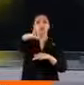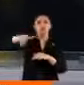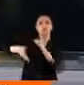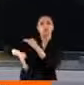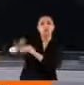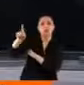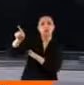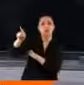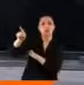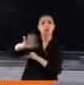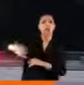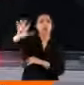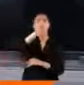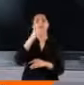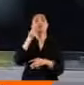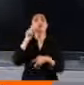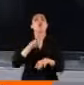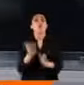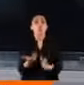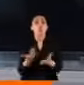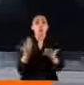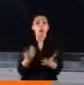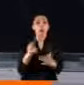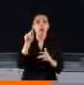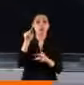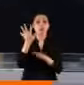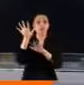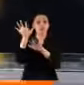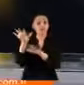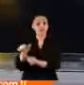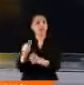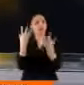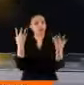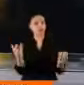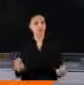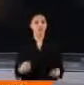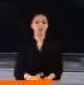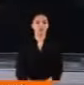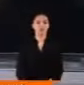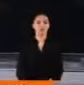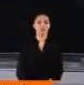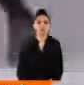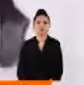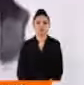çıktı. O bunu yaparken kimsenin ruhu bile duymadı ama bu durum yakalanmasına engel de olmadı.